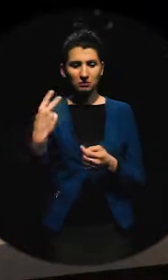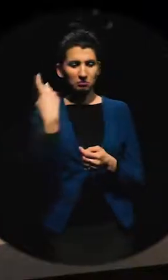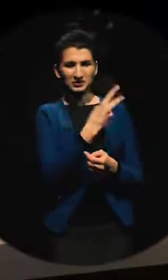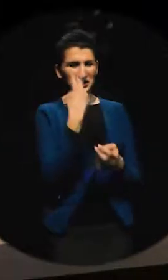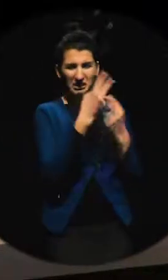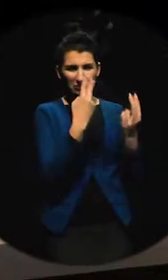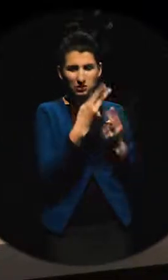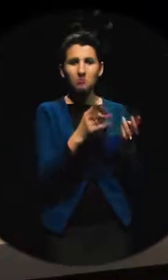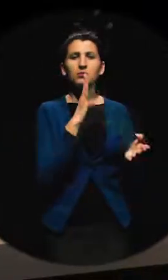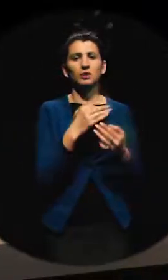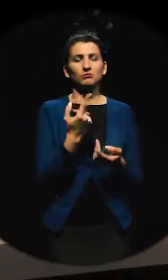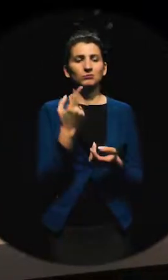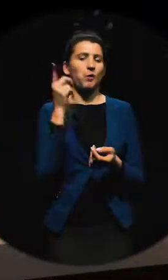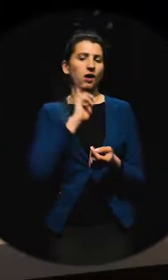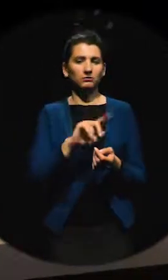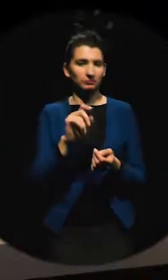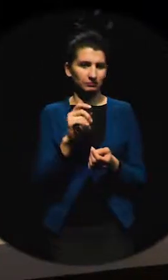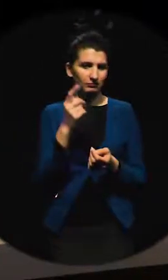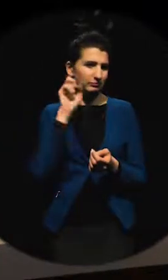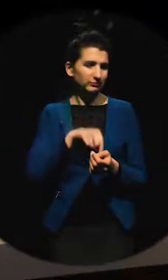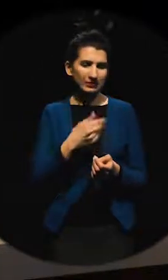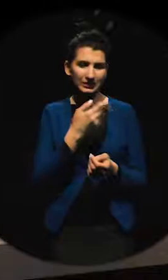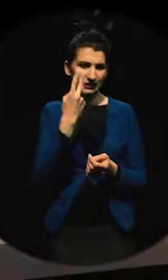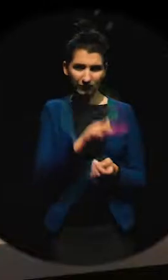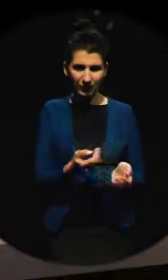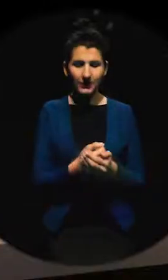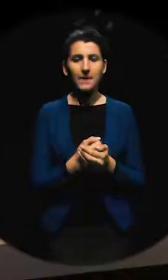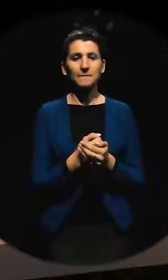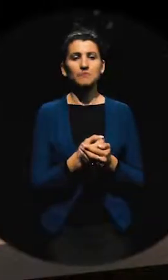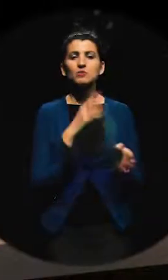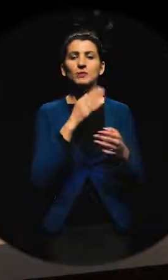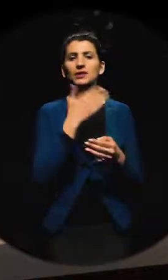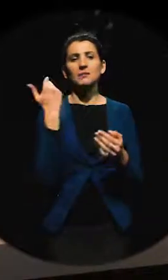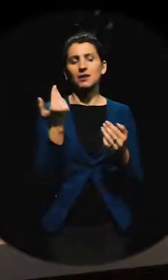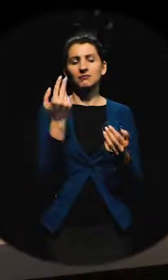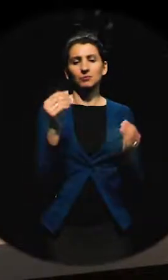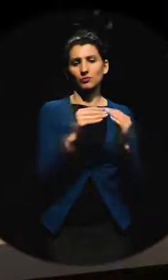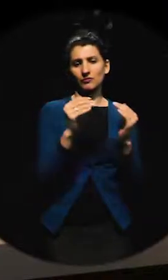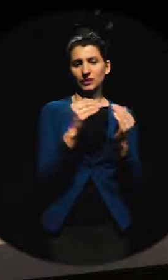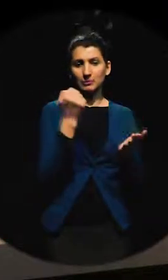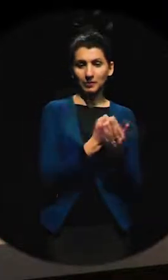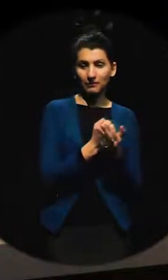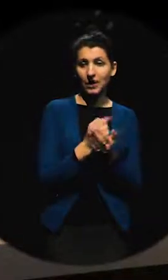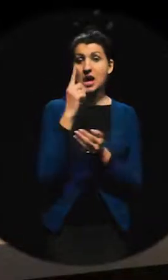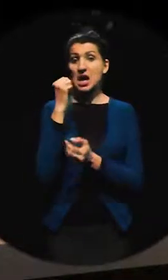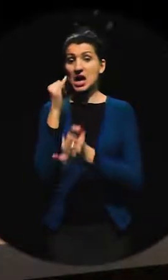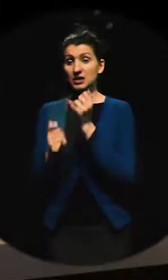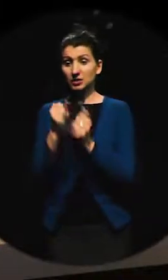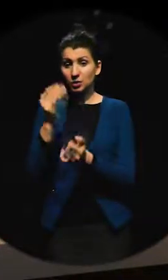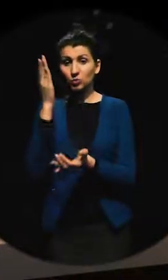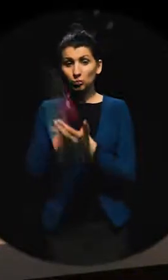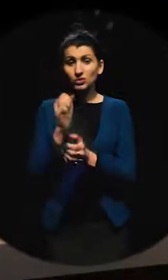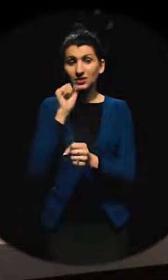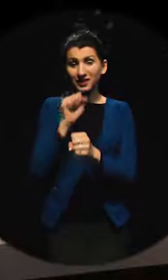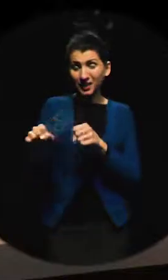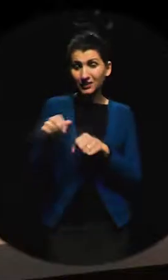społeczeństwa, pełnoprawni członkowie społeczeństwa współtworzący przestrzeń publiczną, a z drugiej strony w momencie pojawienia się w tej przestrzeni